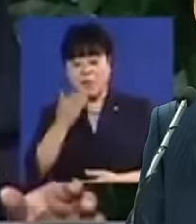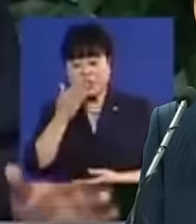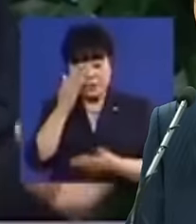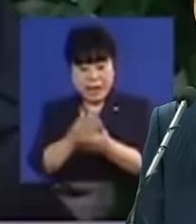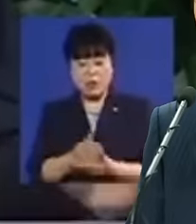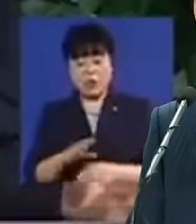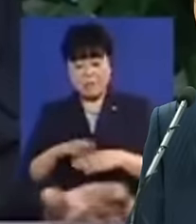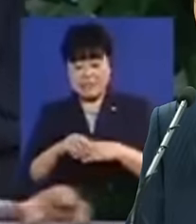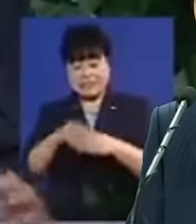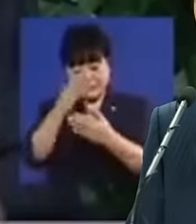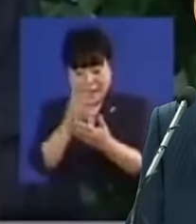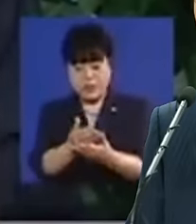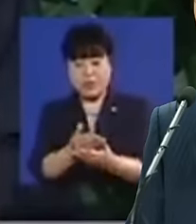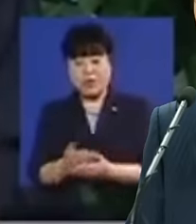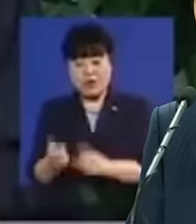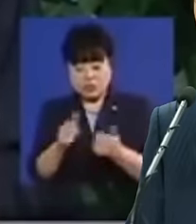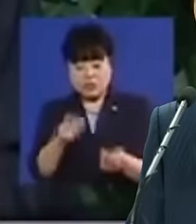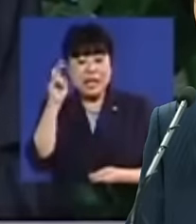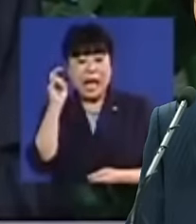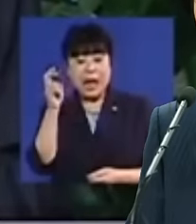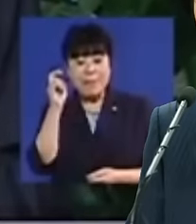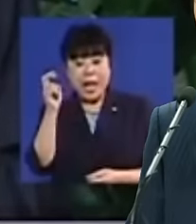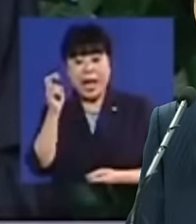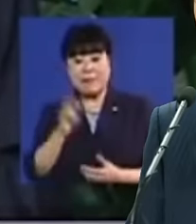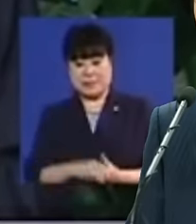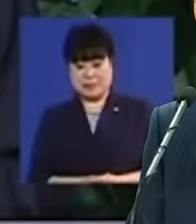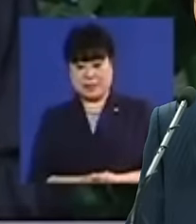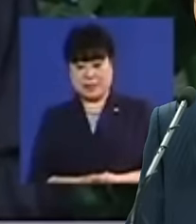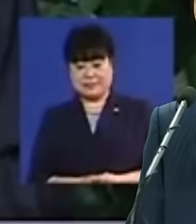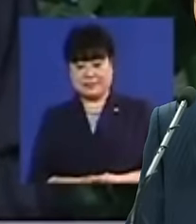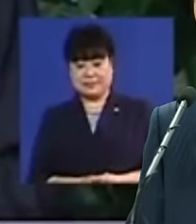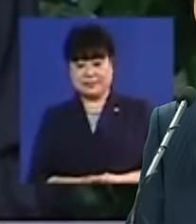말고 만지지도 말고 죽을까 하노라. 안 죽을 수도 있다는 것입니다.